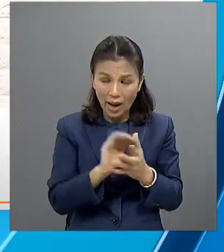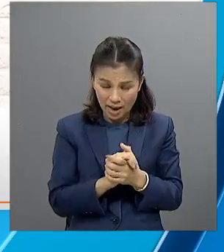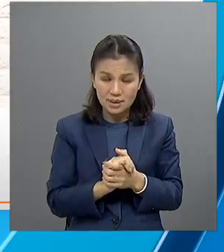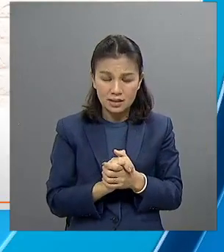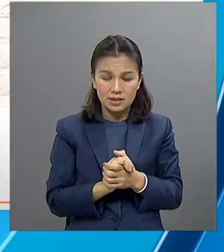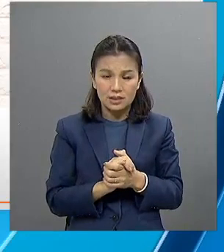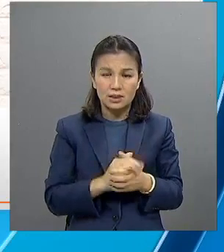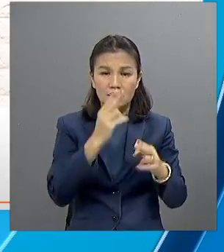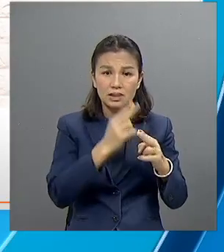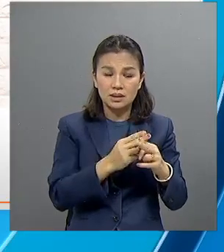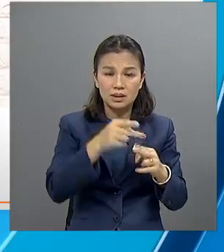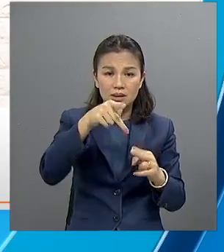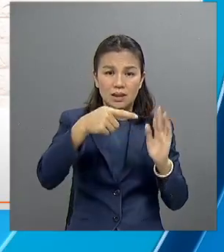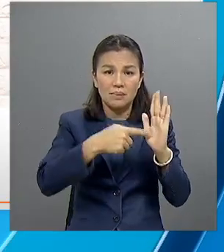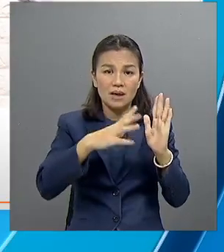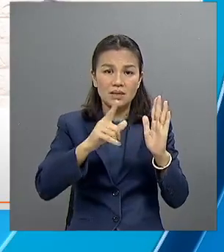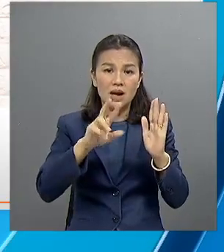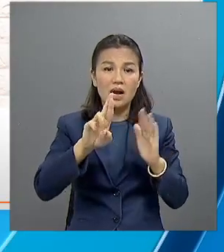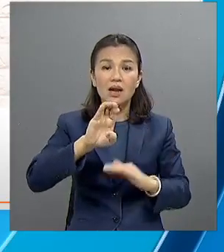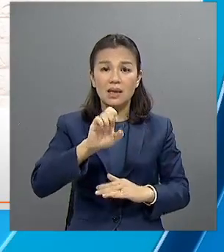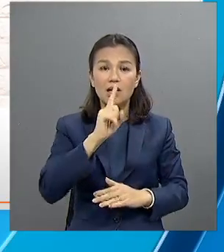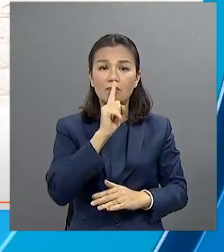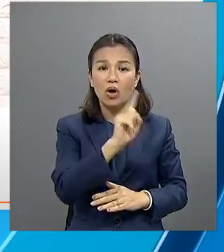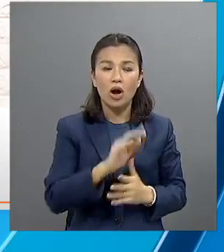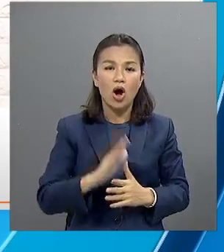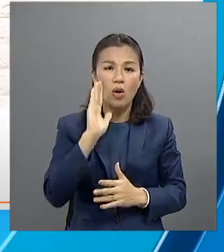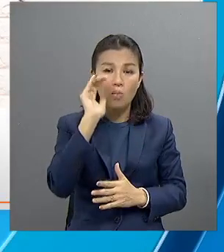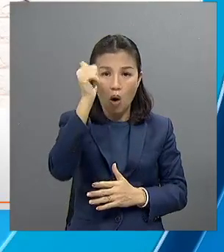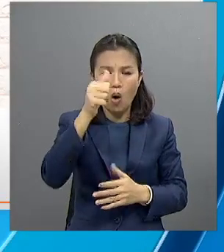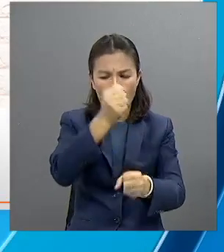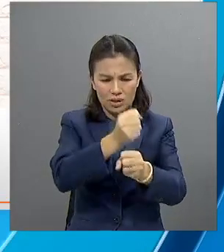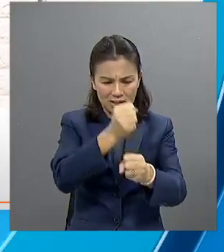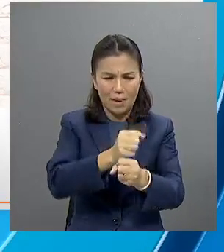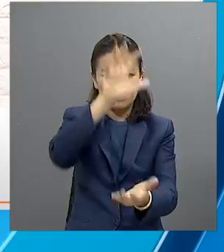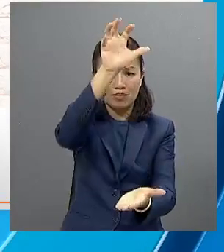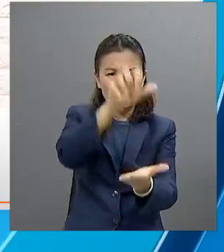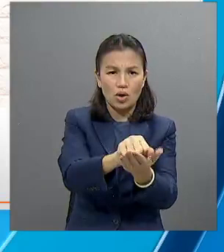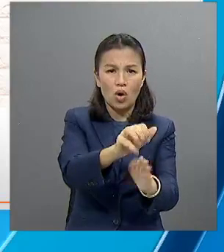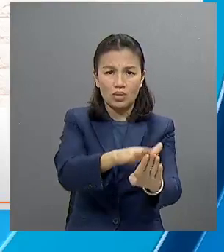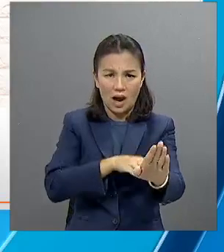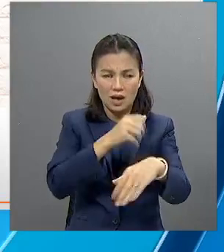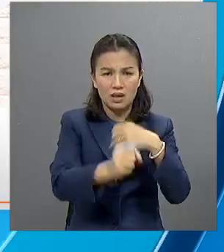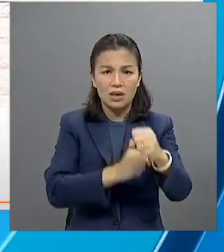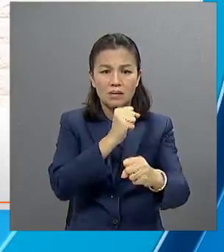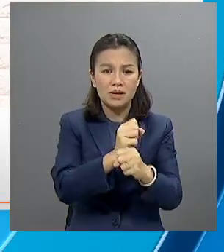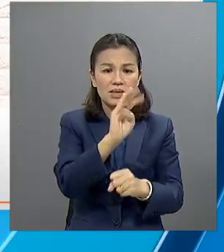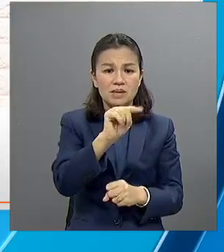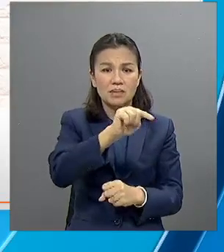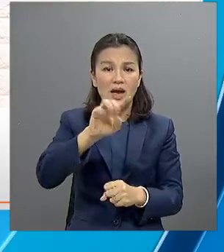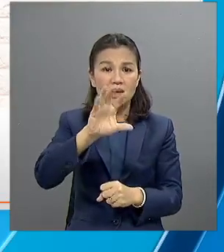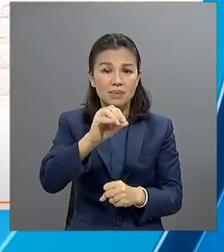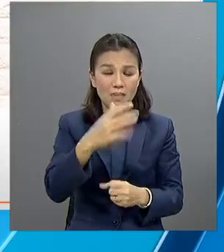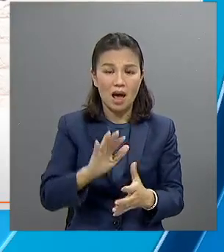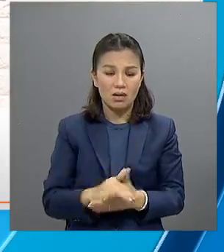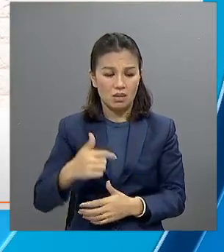ร้องก่อนหน้านี้เขาก็บอกว่าโอ้โหคุณพ่อเขาเนี่ยมาบุกเบิกทำกินกันมา40-50ปีอ้าวทางจ่าโดเขาบอกว่าเขาซื้อเอ